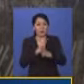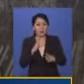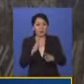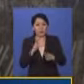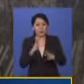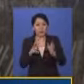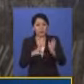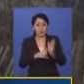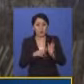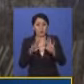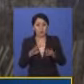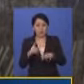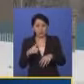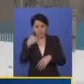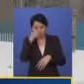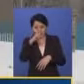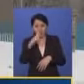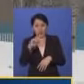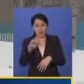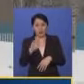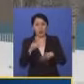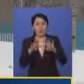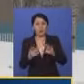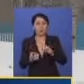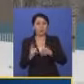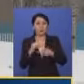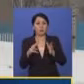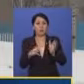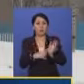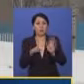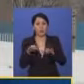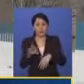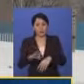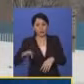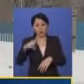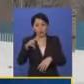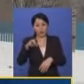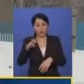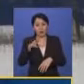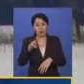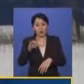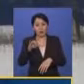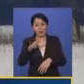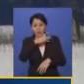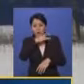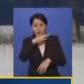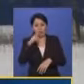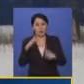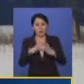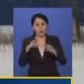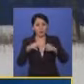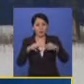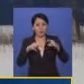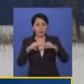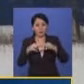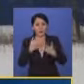8-ші болған. Бұл кезек бір жылда тек бір адамға ғана жылжып, енді 7-ші болып тұр. Облыс әкімінен Мамлют ауданда көппәтерлі үйлер салынады ма